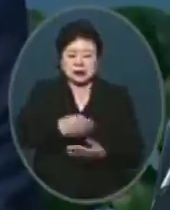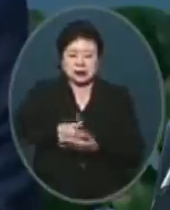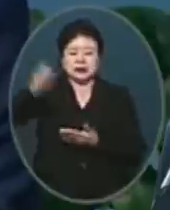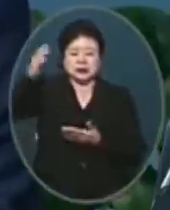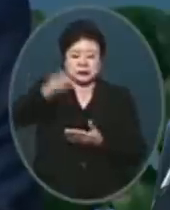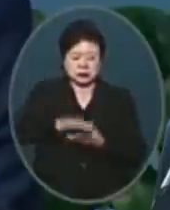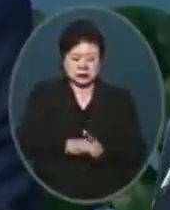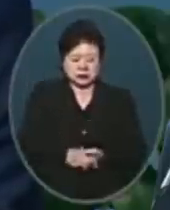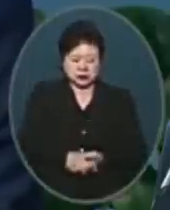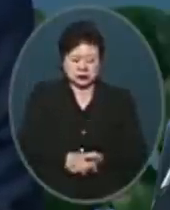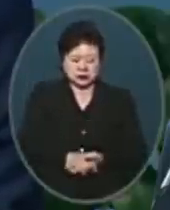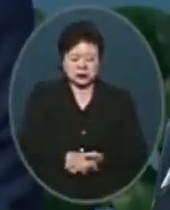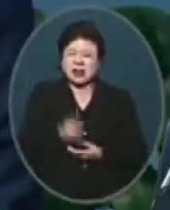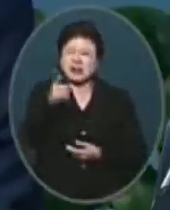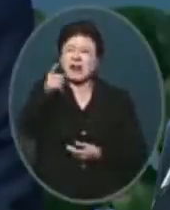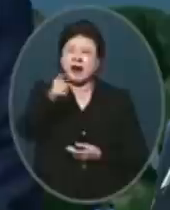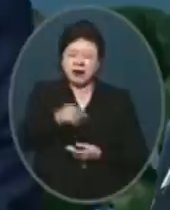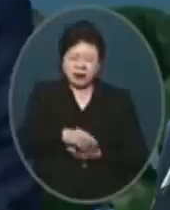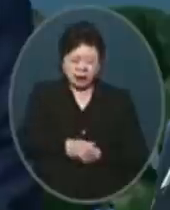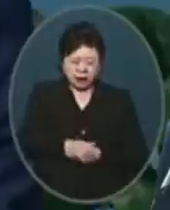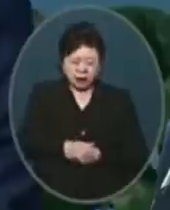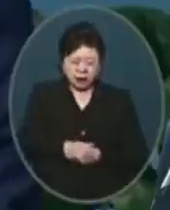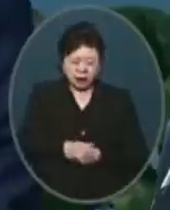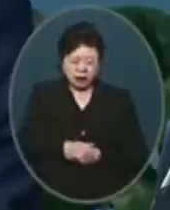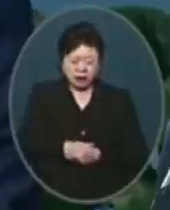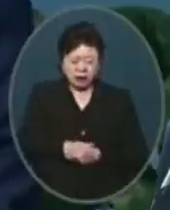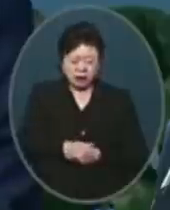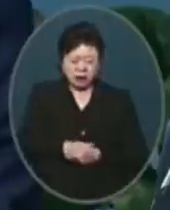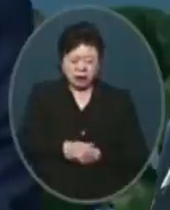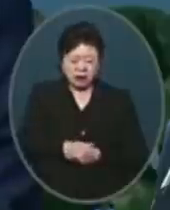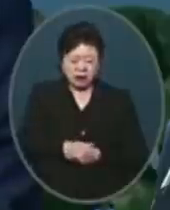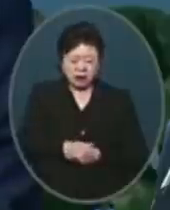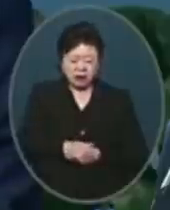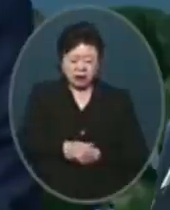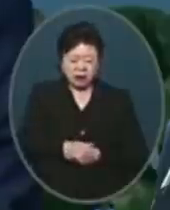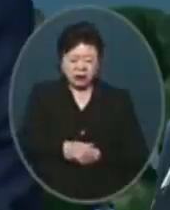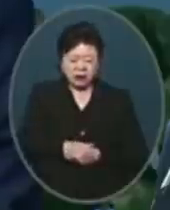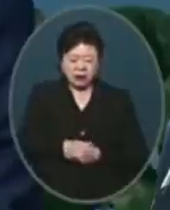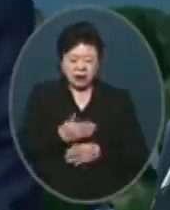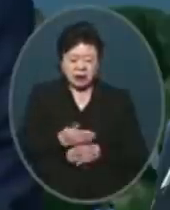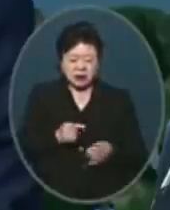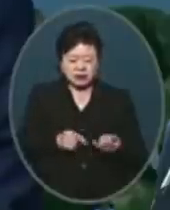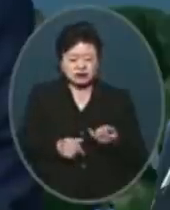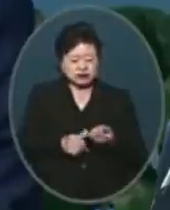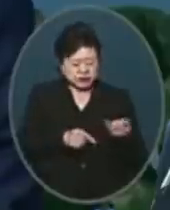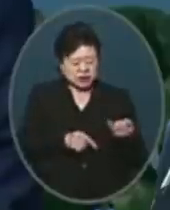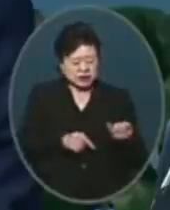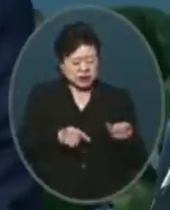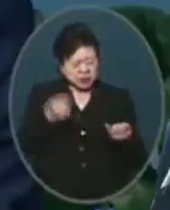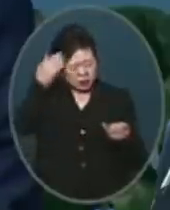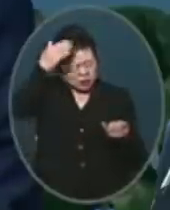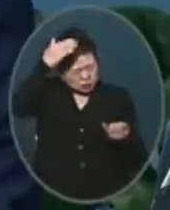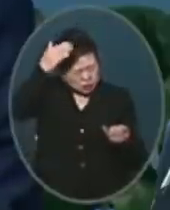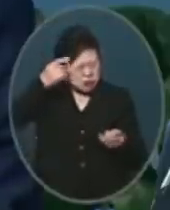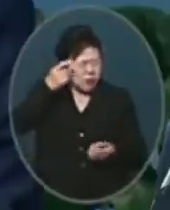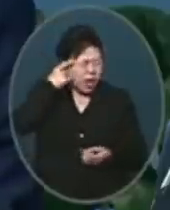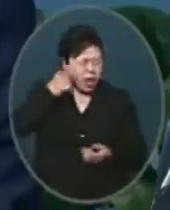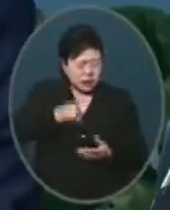털치면서 내가 무해한 나무 부인에게 머리에 손을 얹냐,